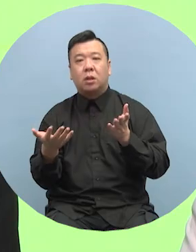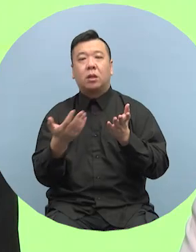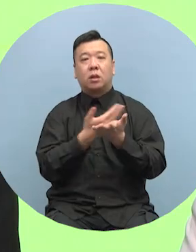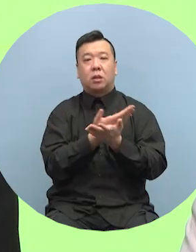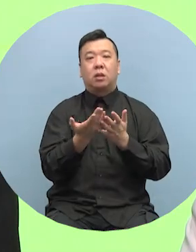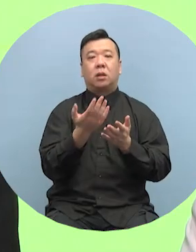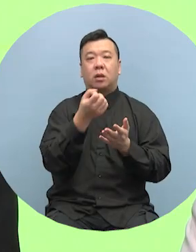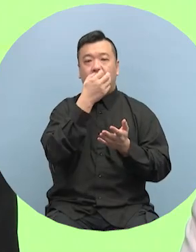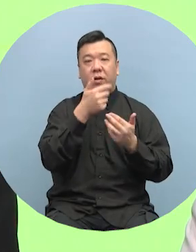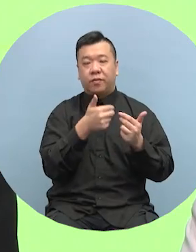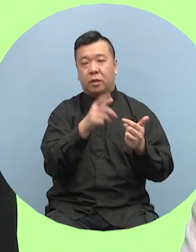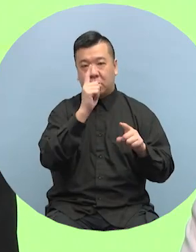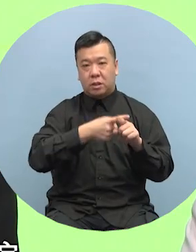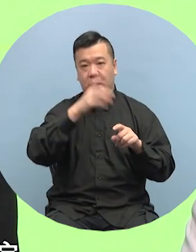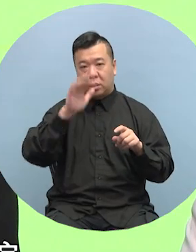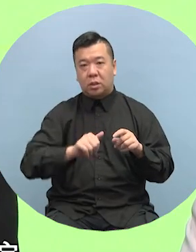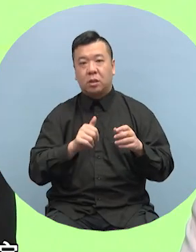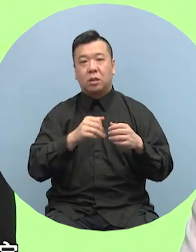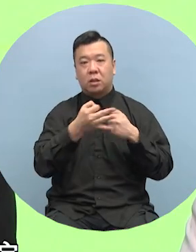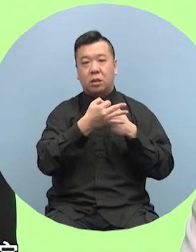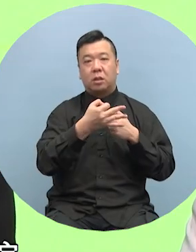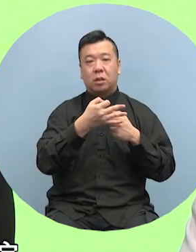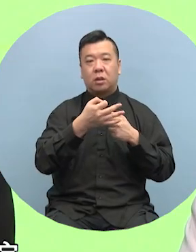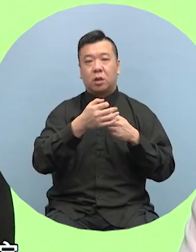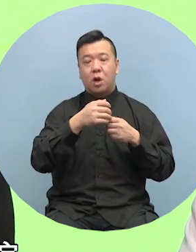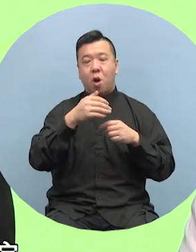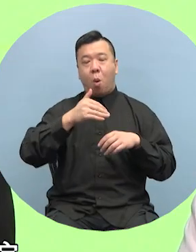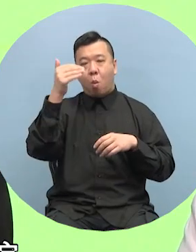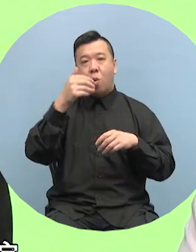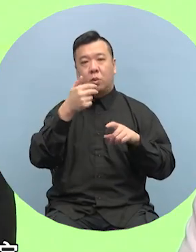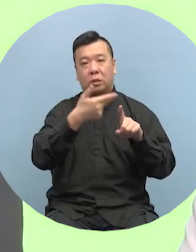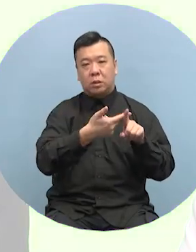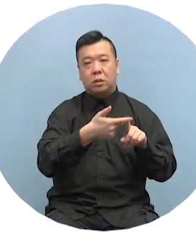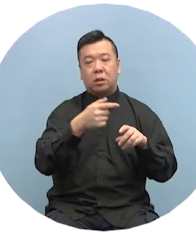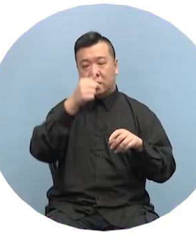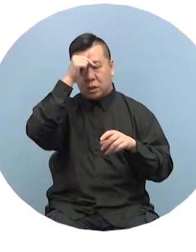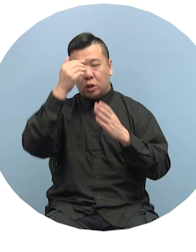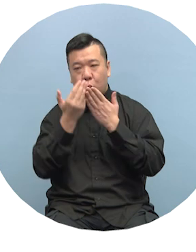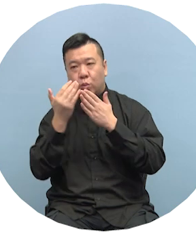香港發展到真真正正嘅第三間高質量嘅醫學院。